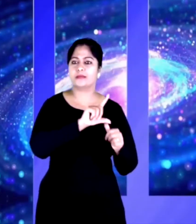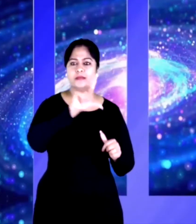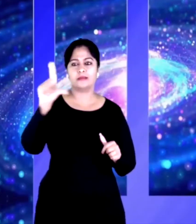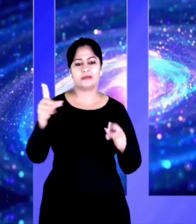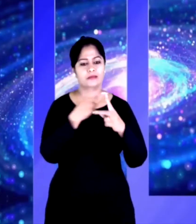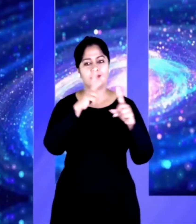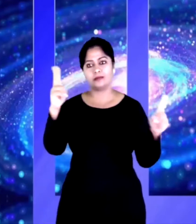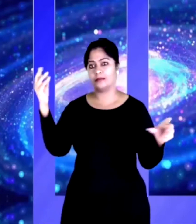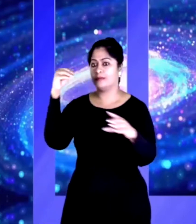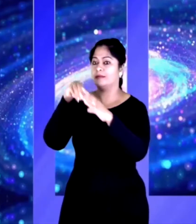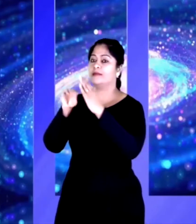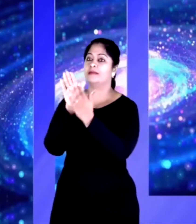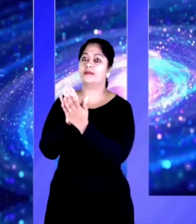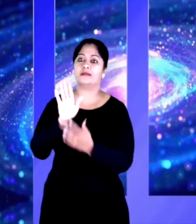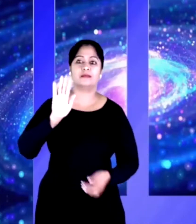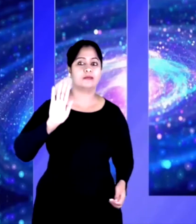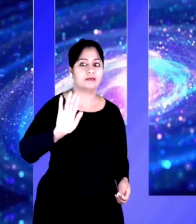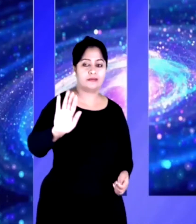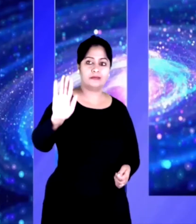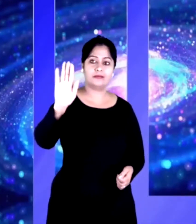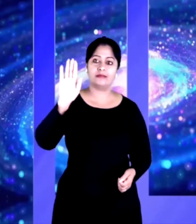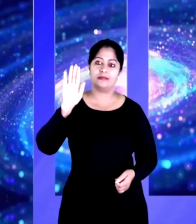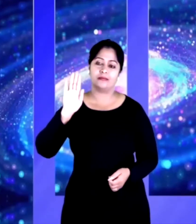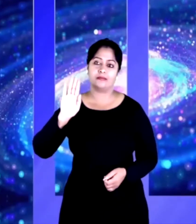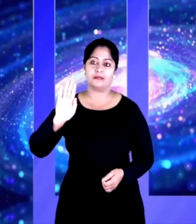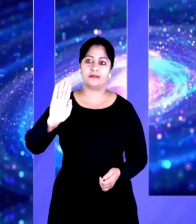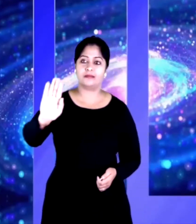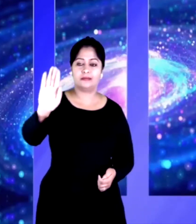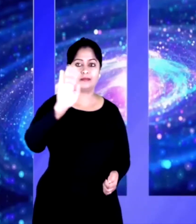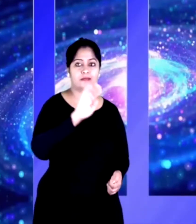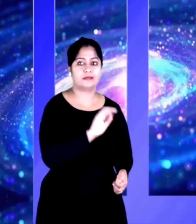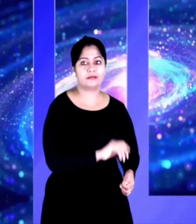नामतिल्ल यल्ला मुण्य